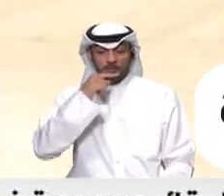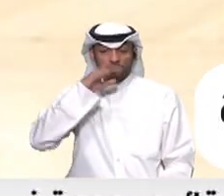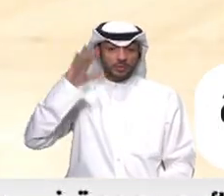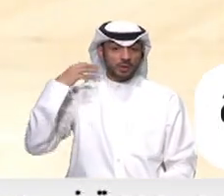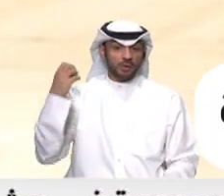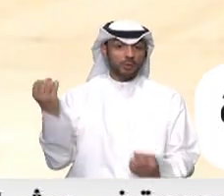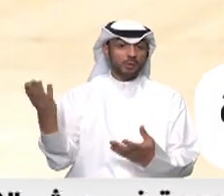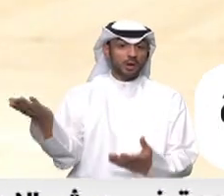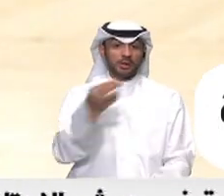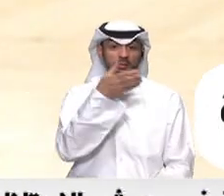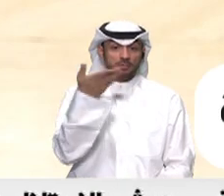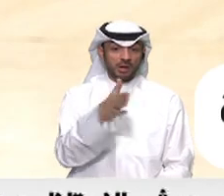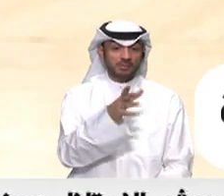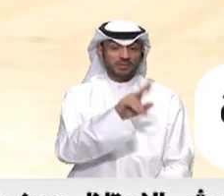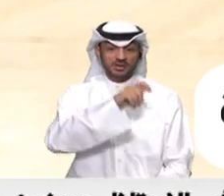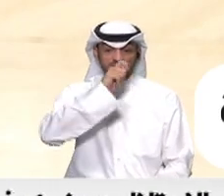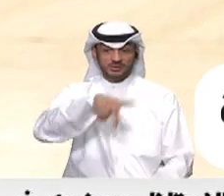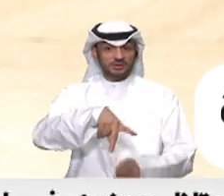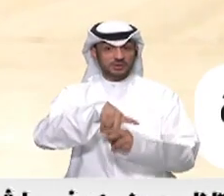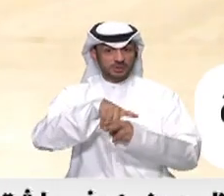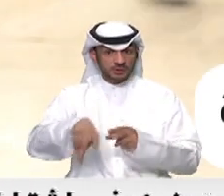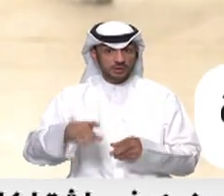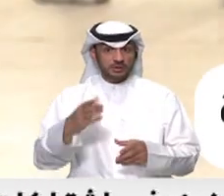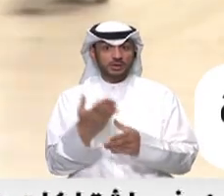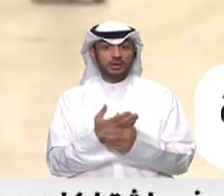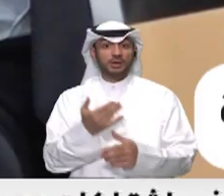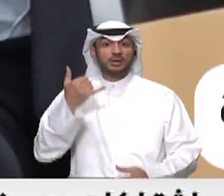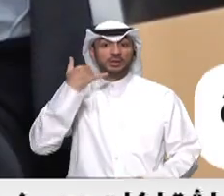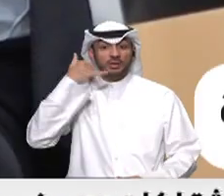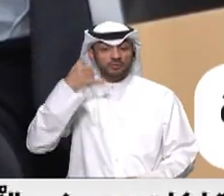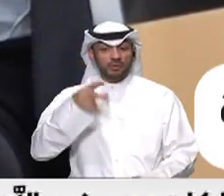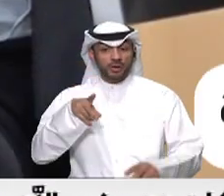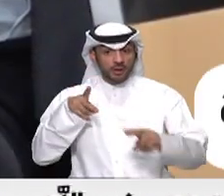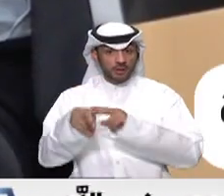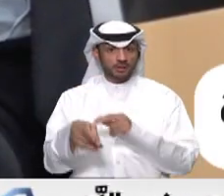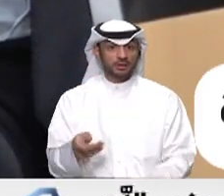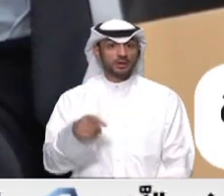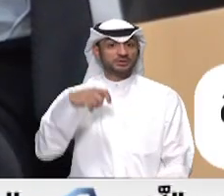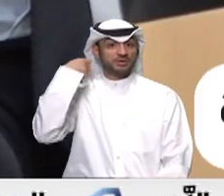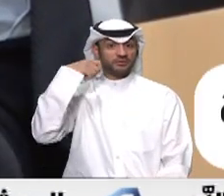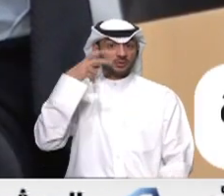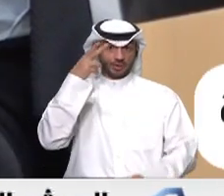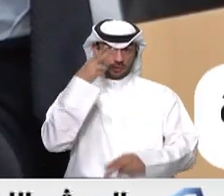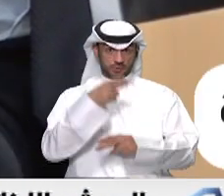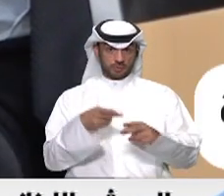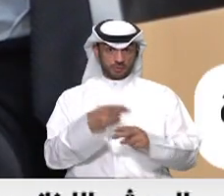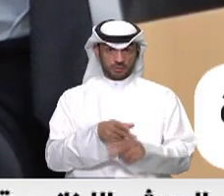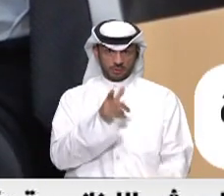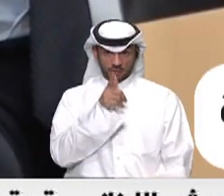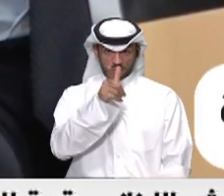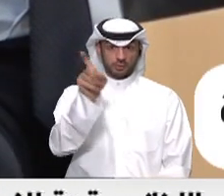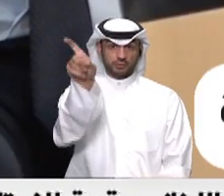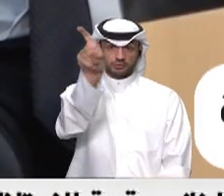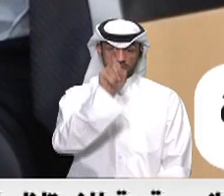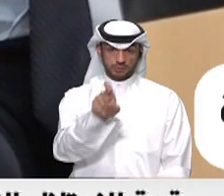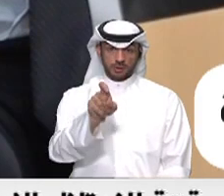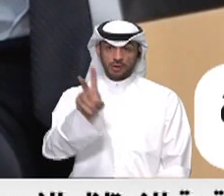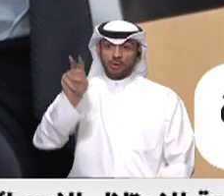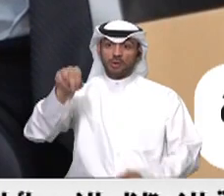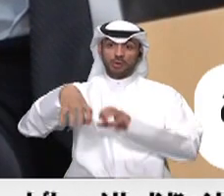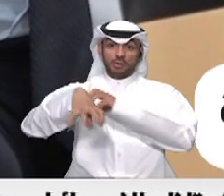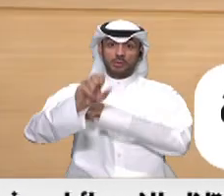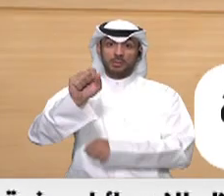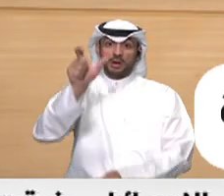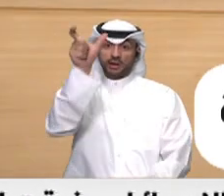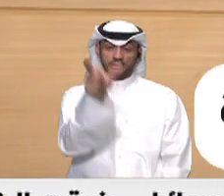التصفيه من خلال التقنيات الاتصالات والتليفونات سفير دوله الكويت سال عن دور مجلس حقوق الانسان